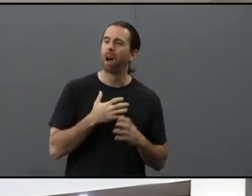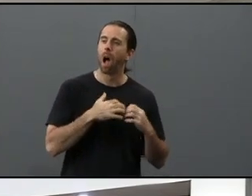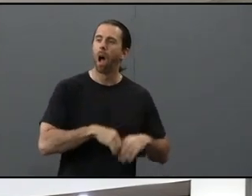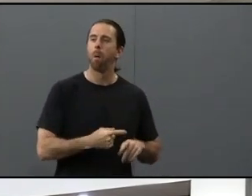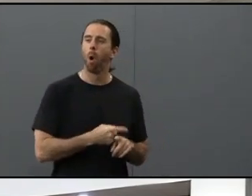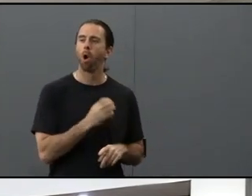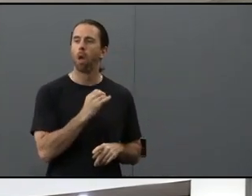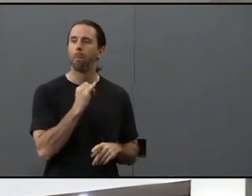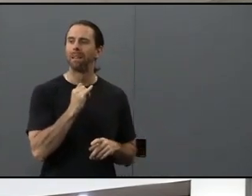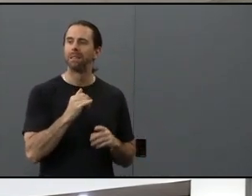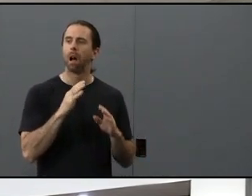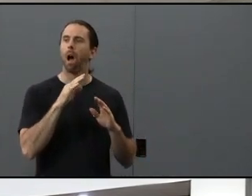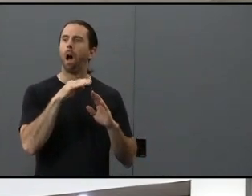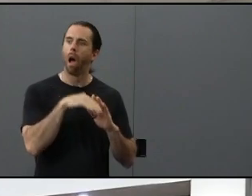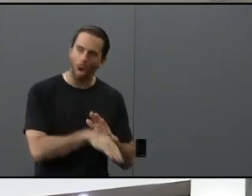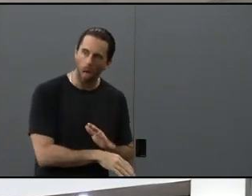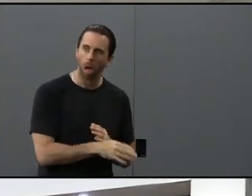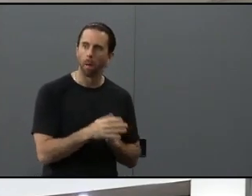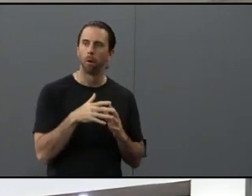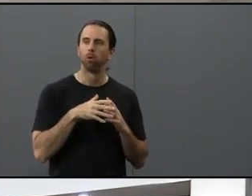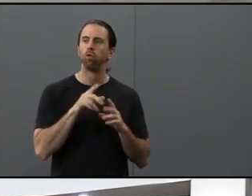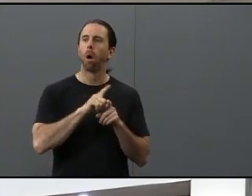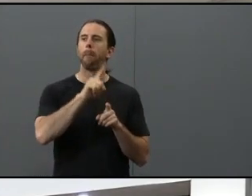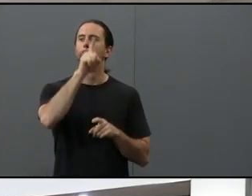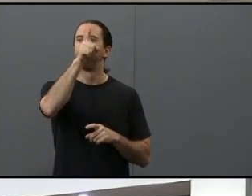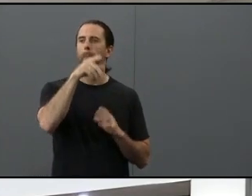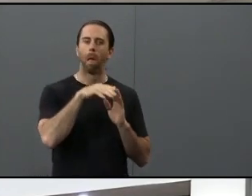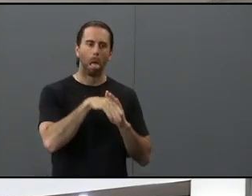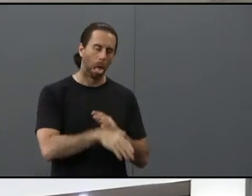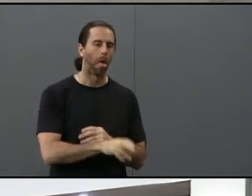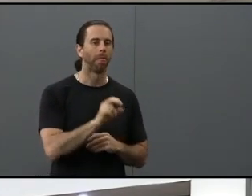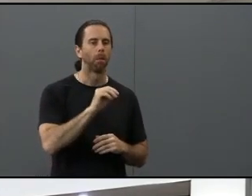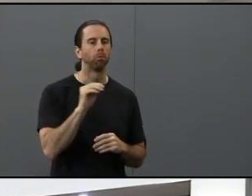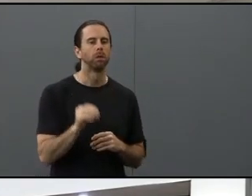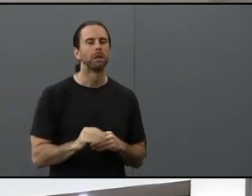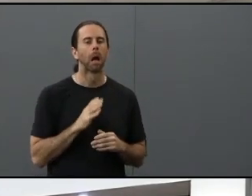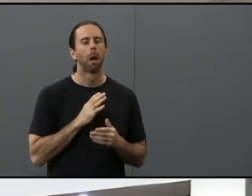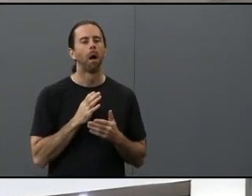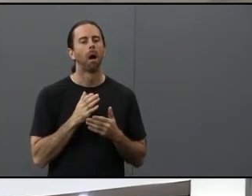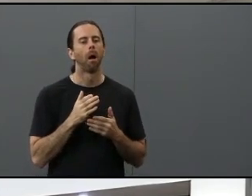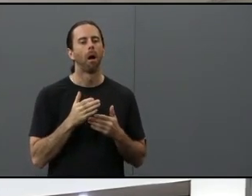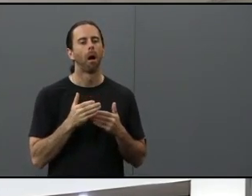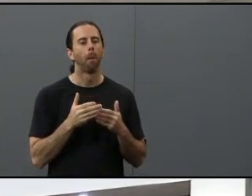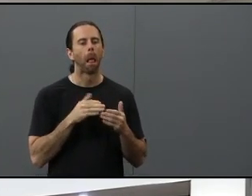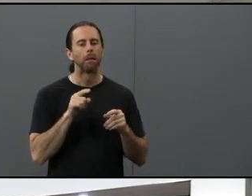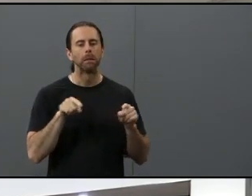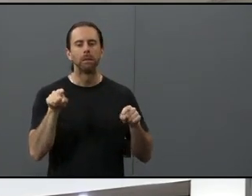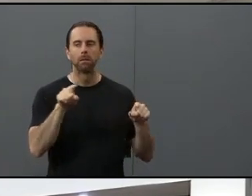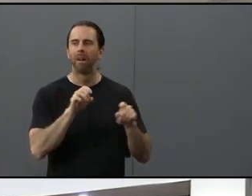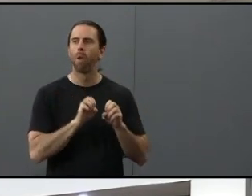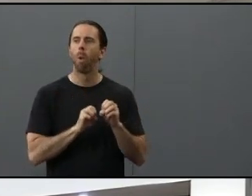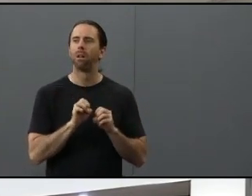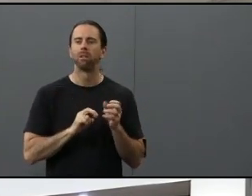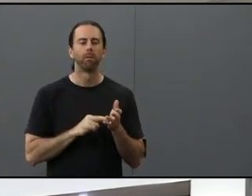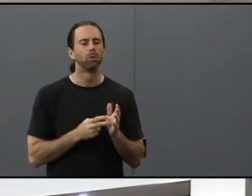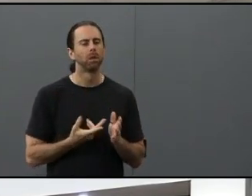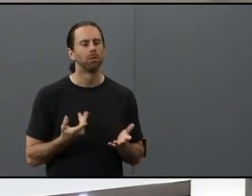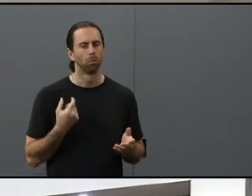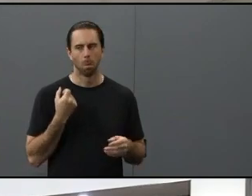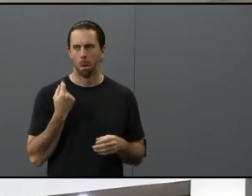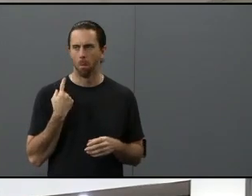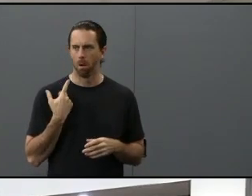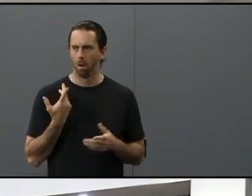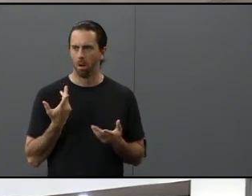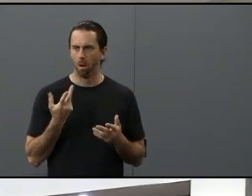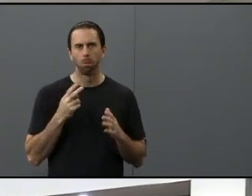d'Oob desci comm éatsis DESC de 30% dans certainsats actuellement les évaluations je comprends pas qu'on sur du